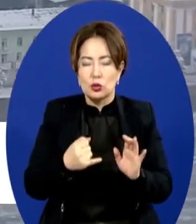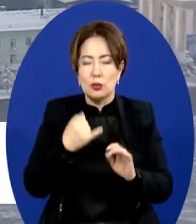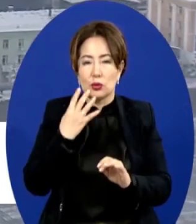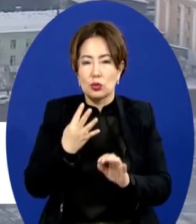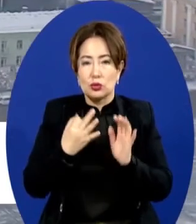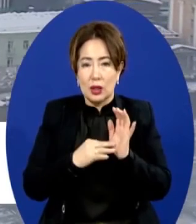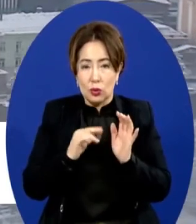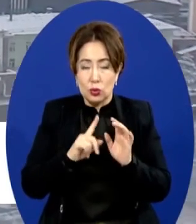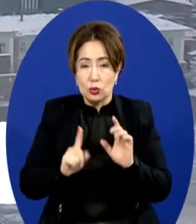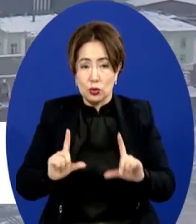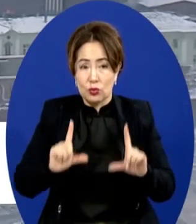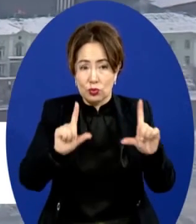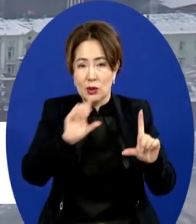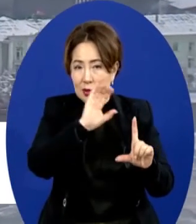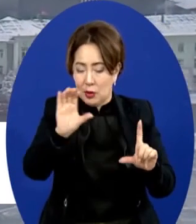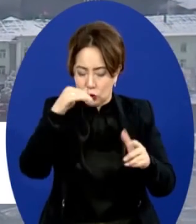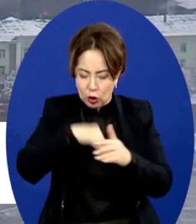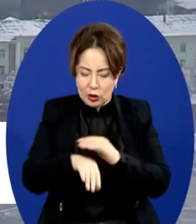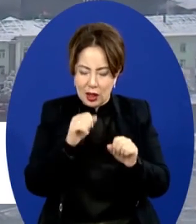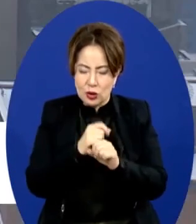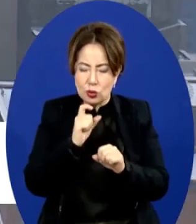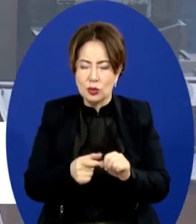нэгжид 73700 хүн ажиллаж байна.